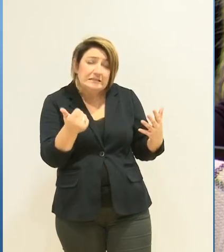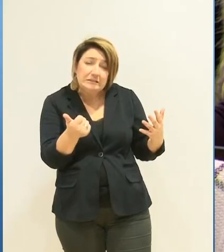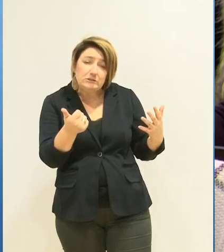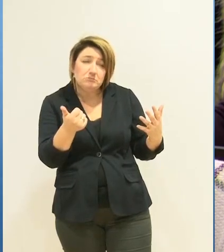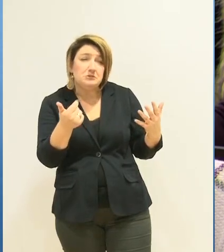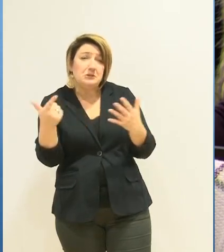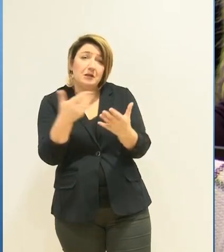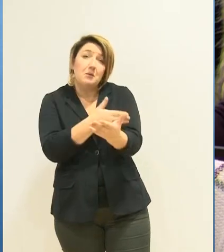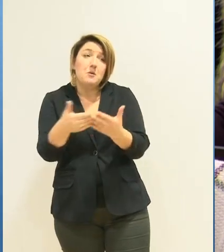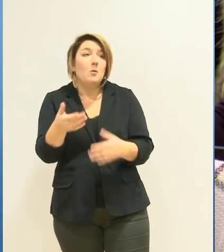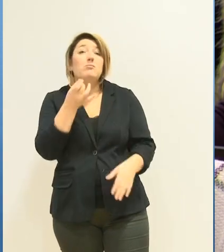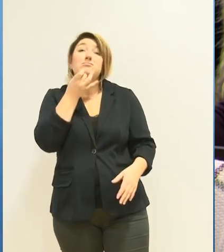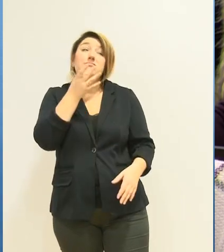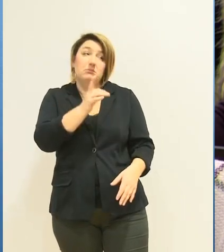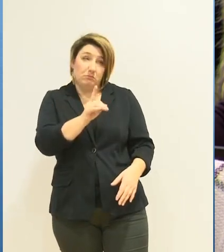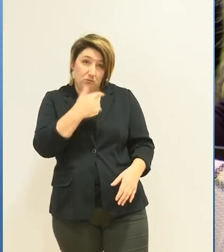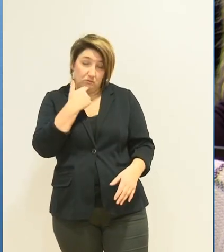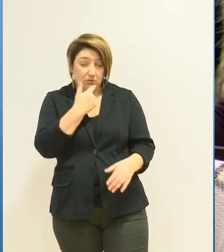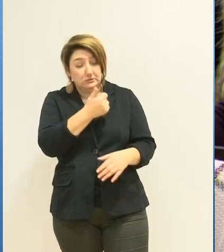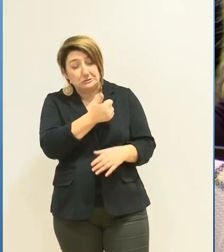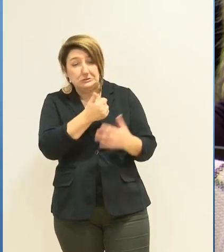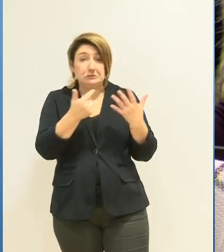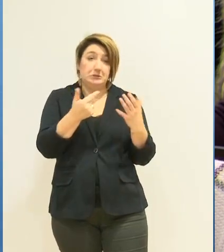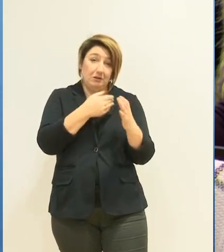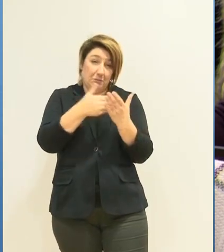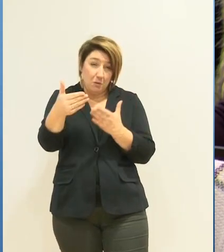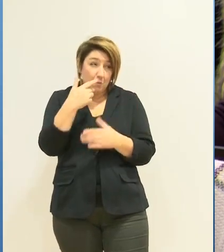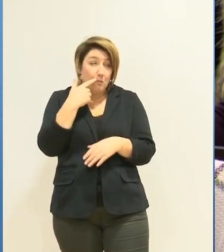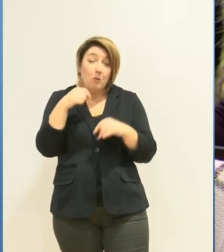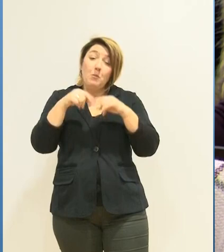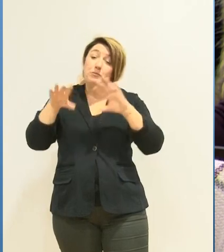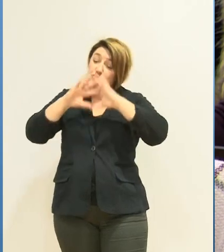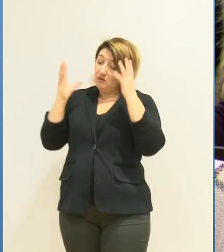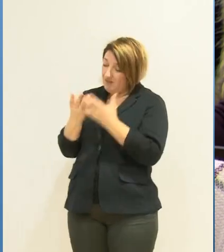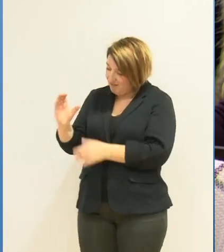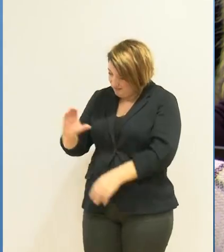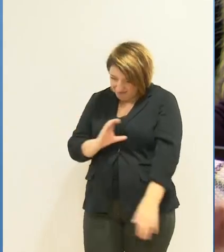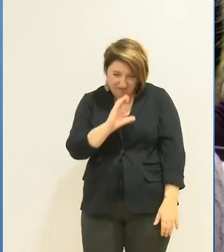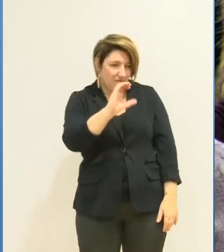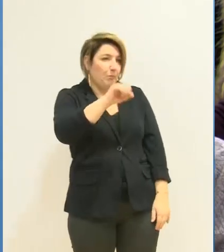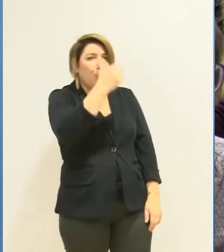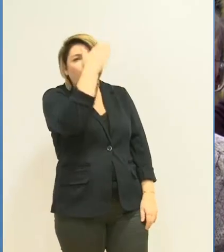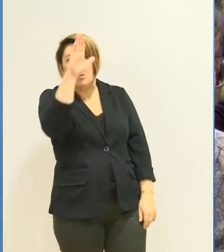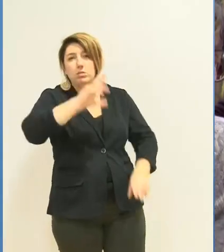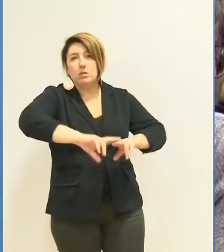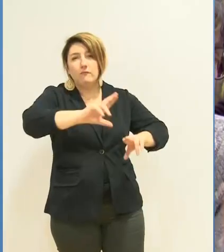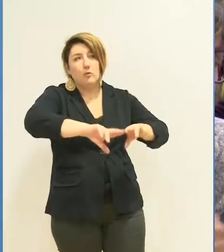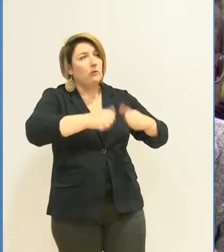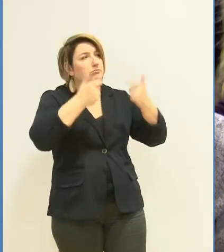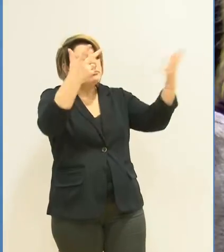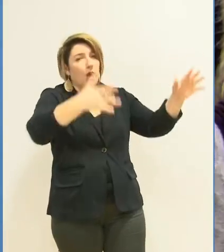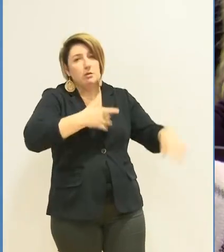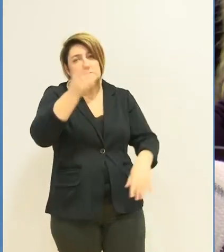donc ce n'est pas une paille donc je pense que 6 à 7 millions dans un budget ça permet de faire beaucoup d'autres choses alors